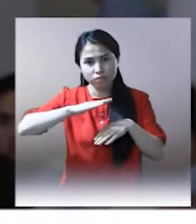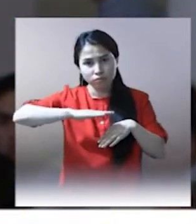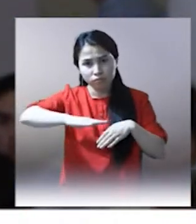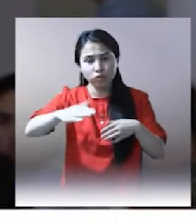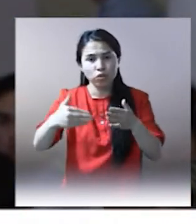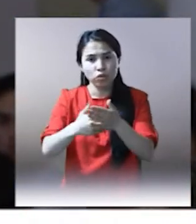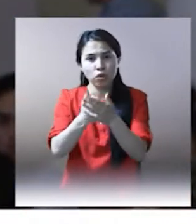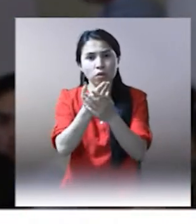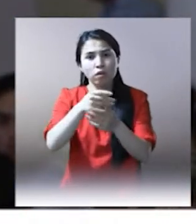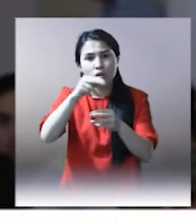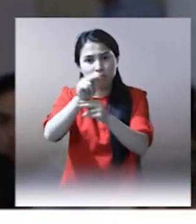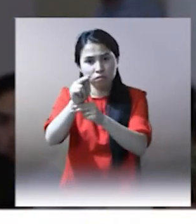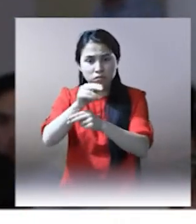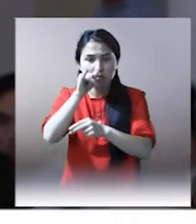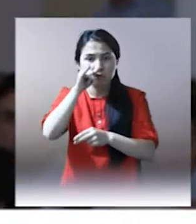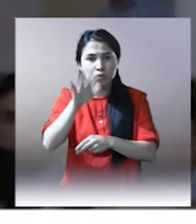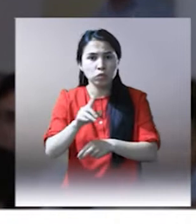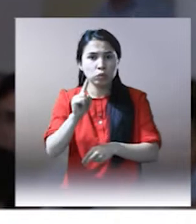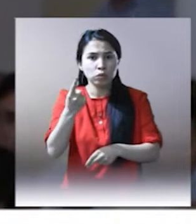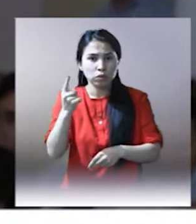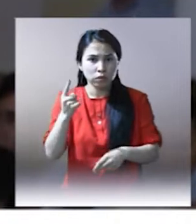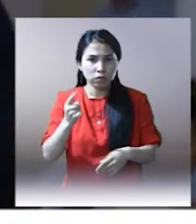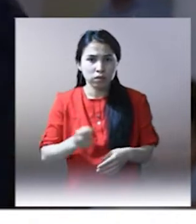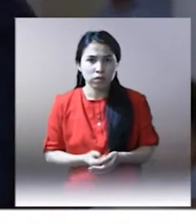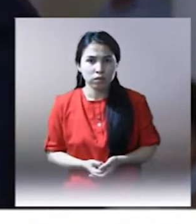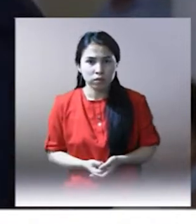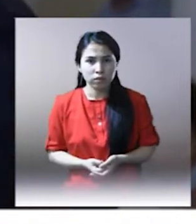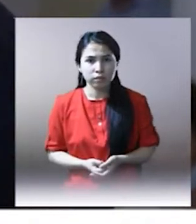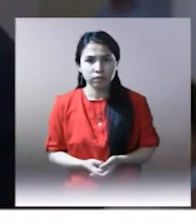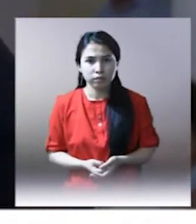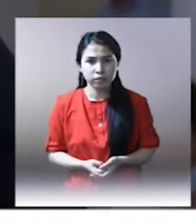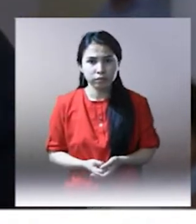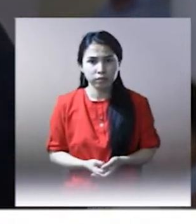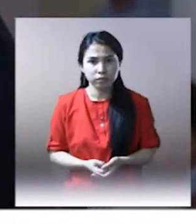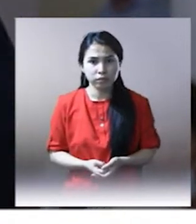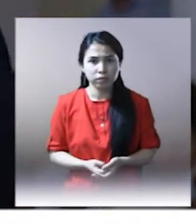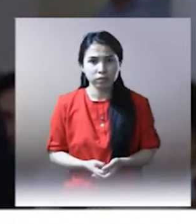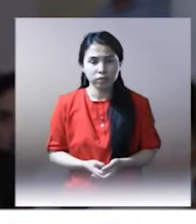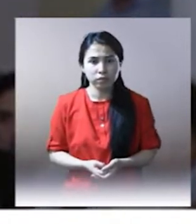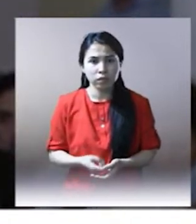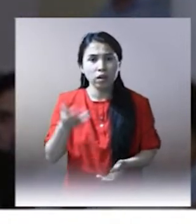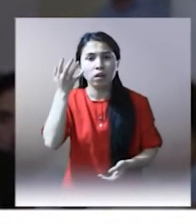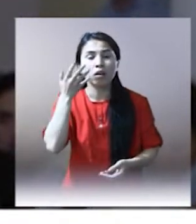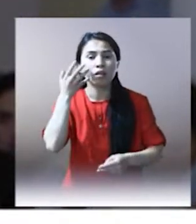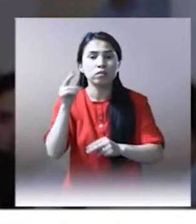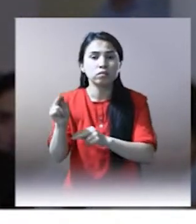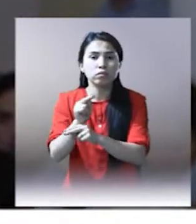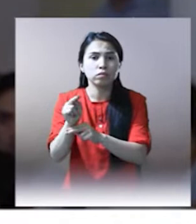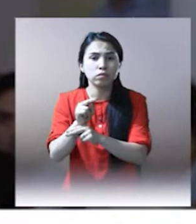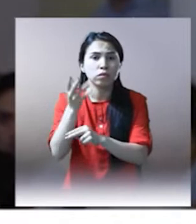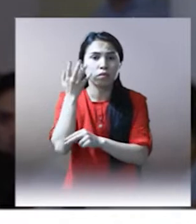бізге асфальт те бермей қалады. Оның отделмен жұмыс істеп жатырмыз. Істеп береміз бұны. Жоқ, істеп береміз, я знаю, енді қай кезде?